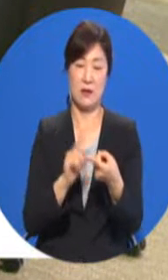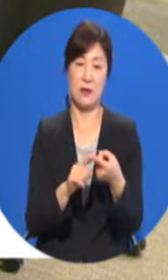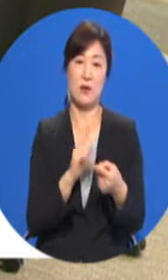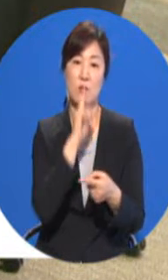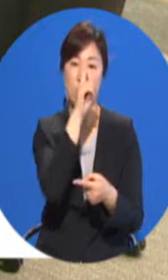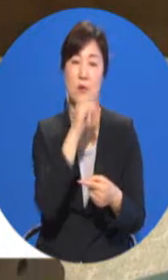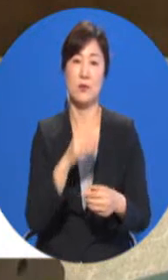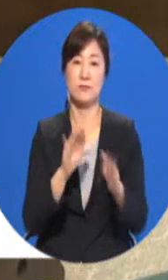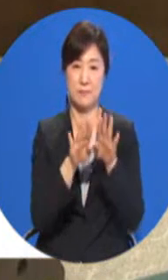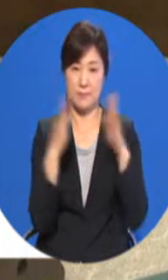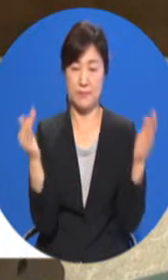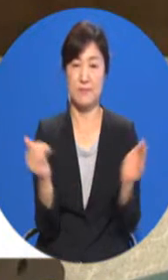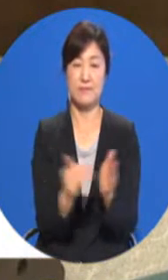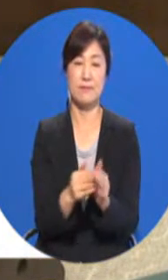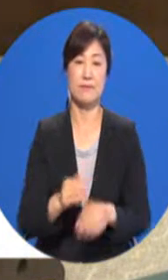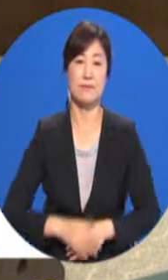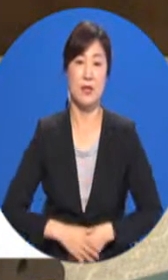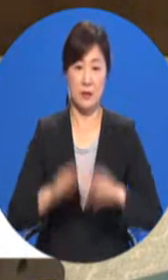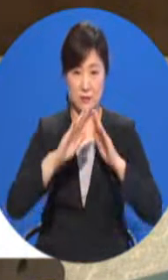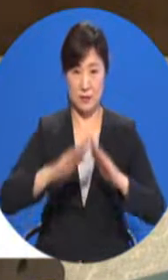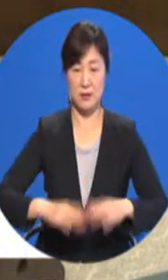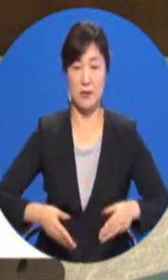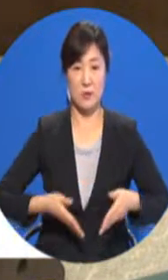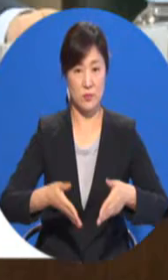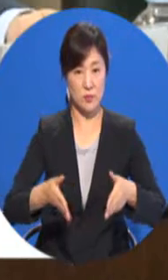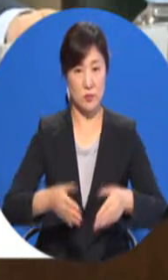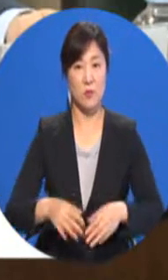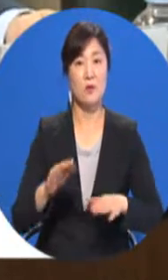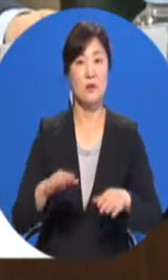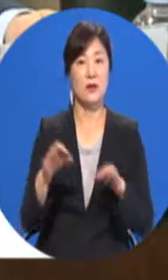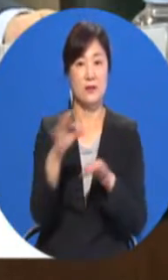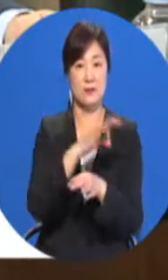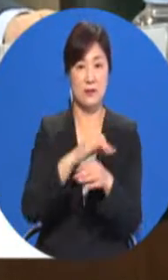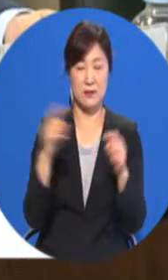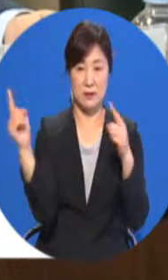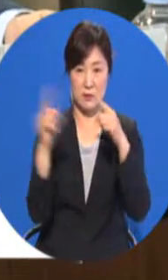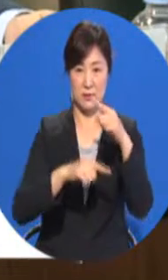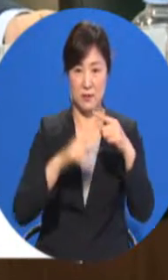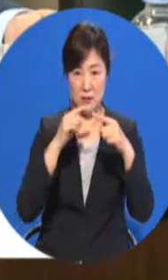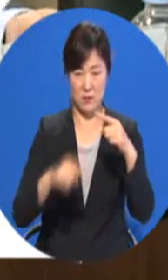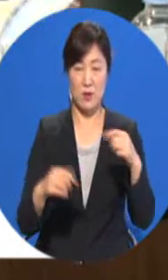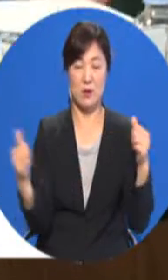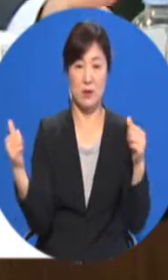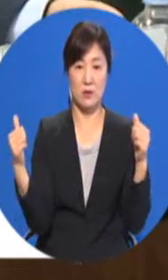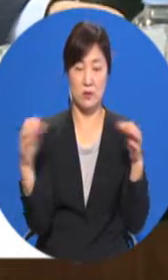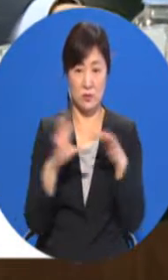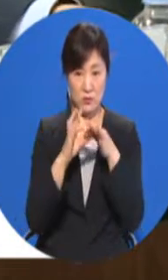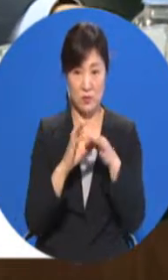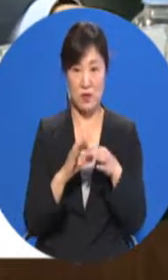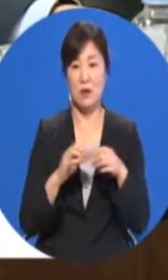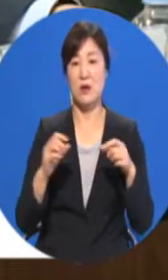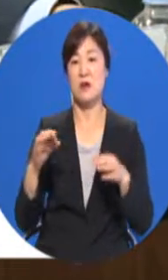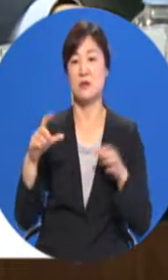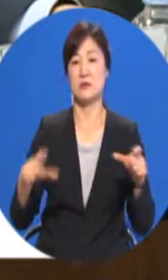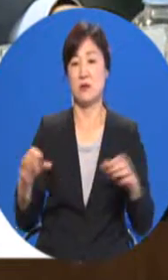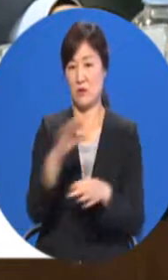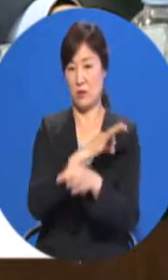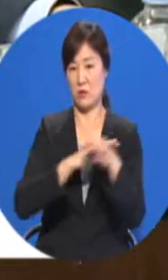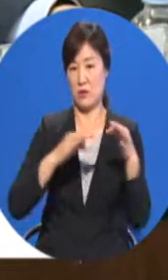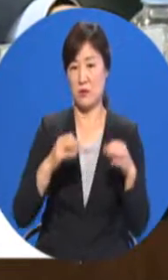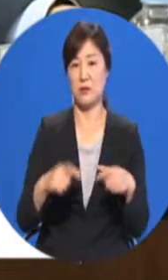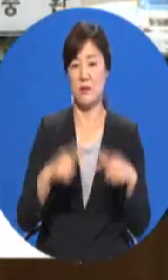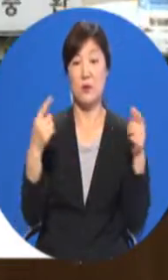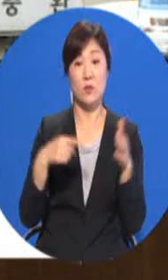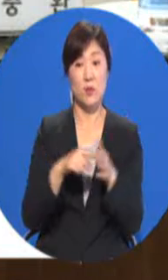열렸습니다. 전라남도는 이번 한상대회를 통해 지역경제 파급 효과를 극대화하기 위해 투자 유치